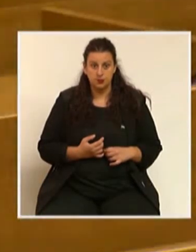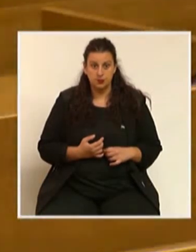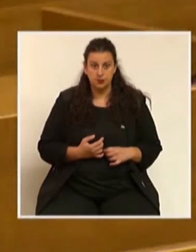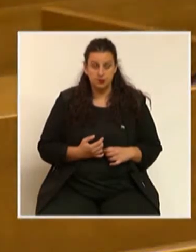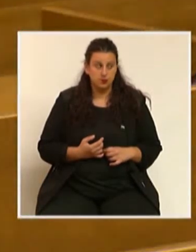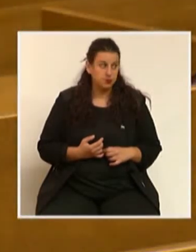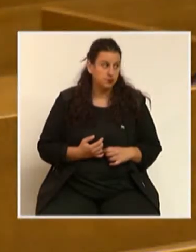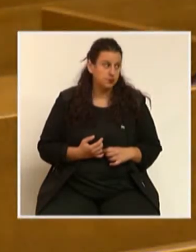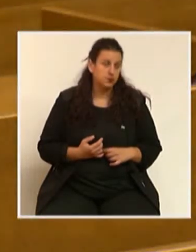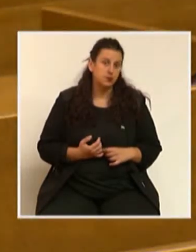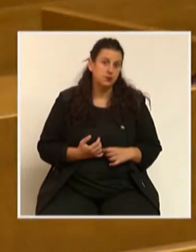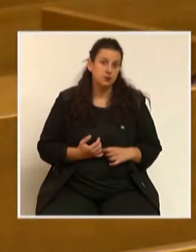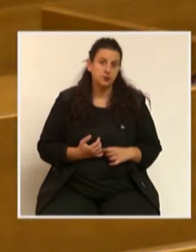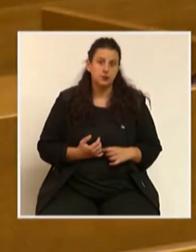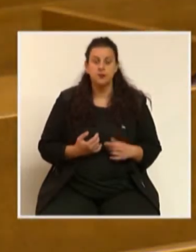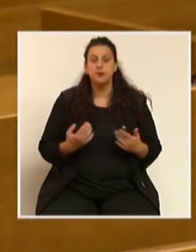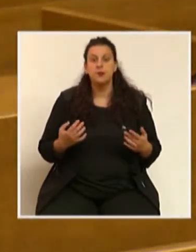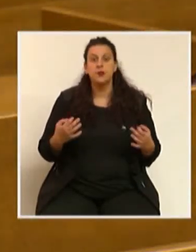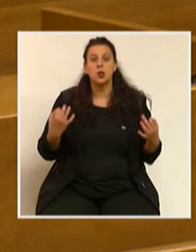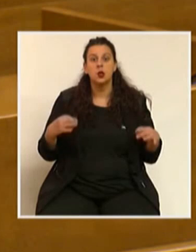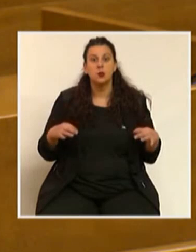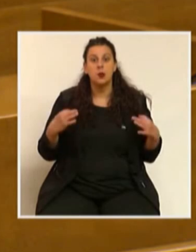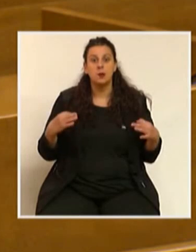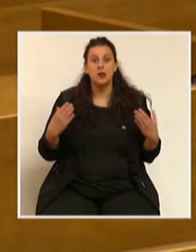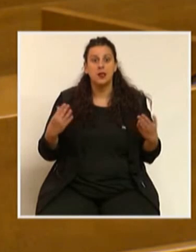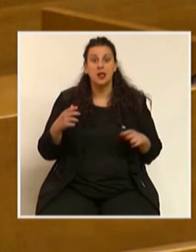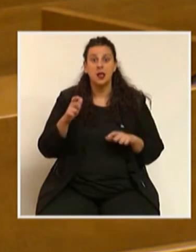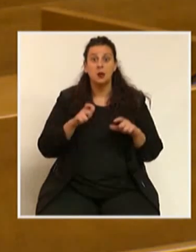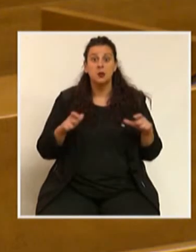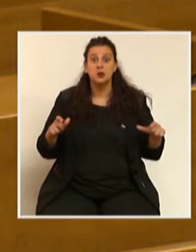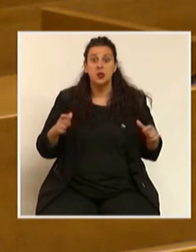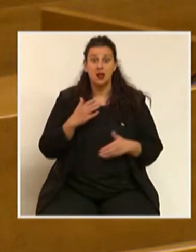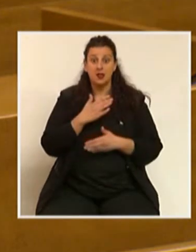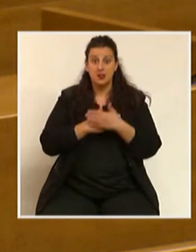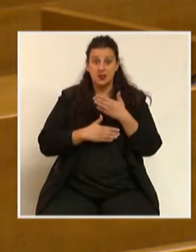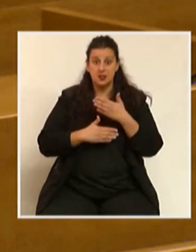poden vostès veure, i no arriben a un acord. I és terrible, perquè al cap i a la fi, el que